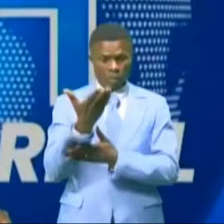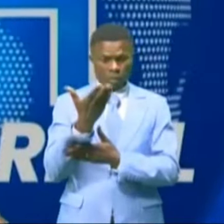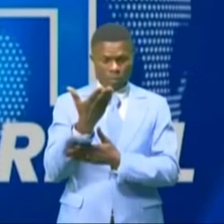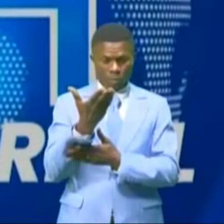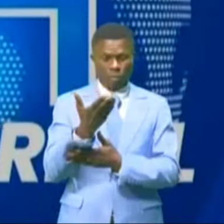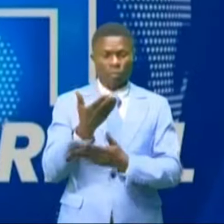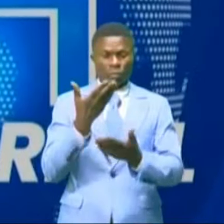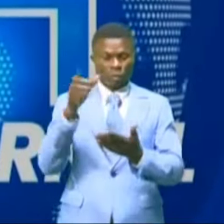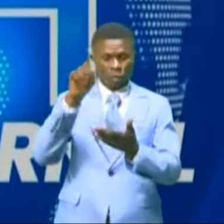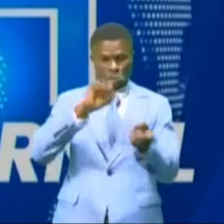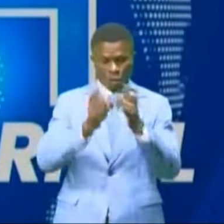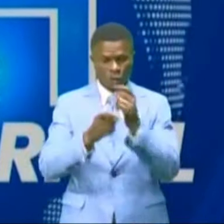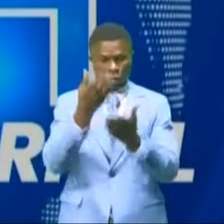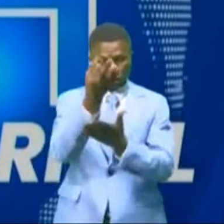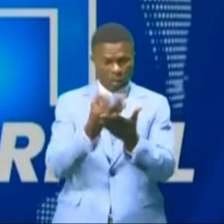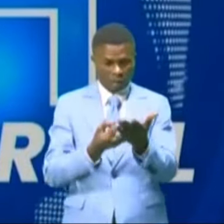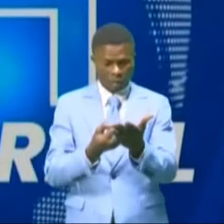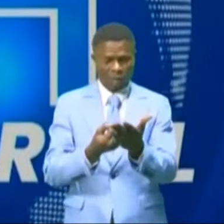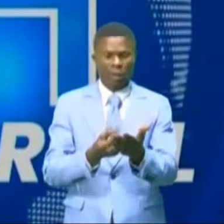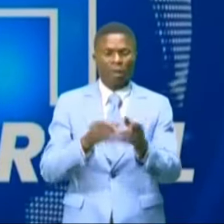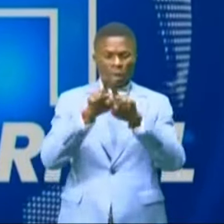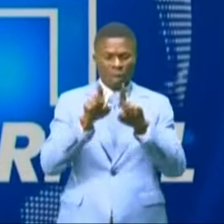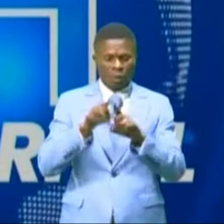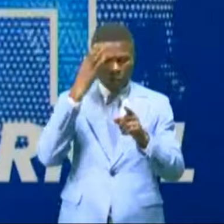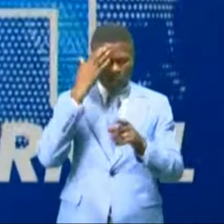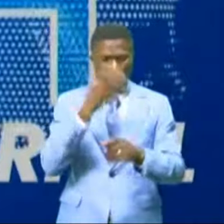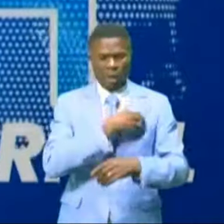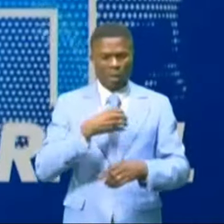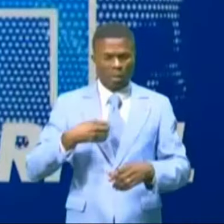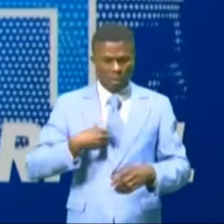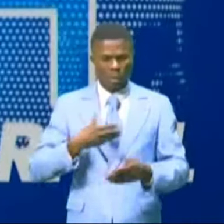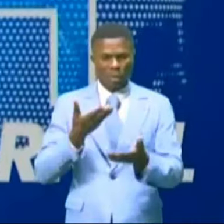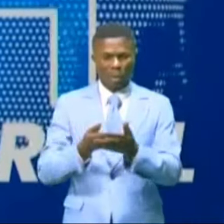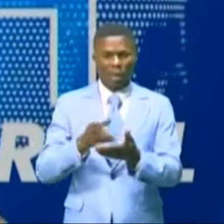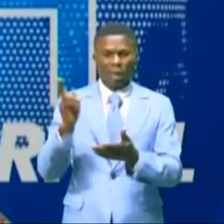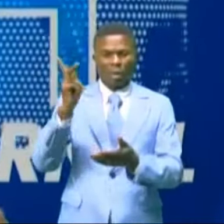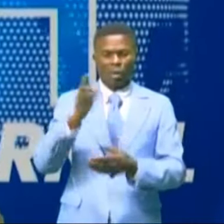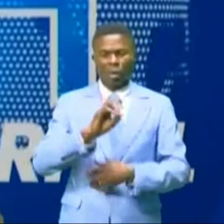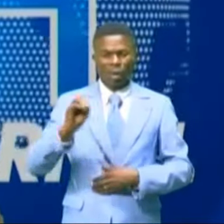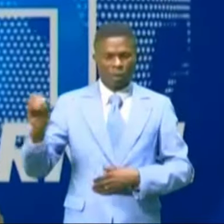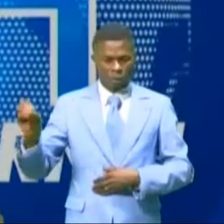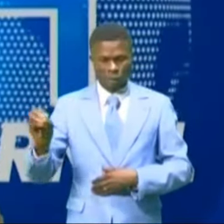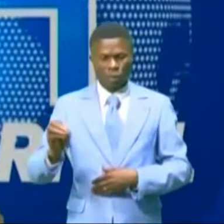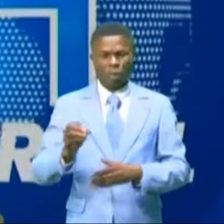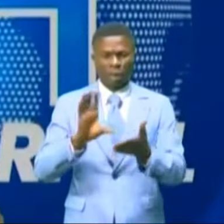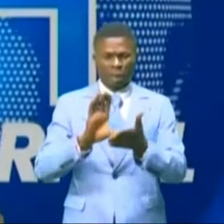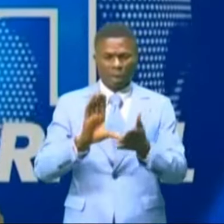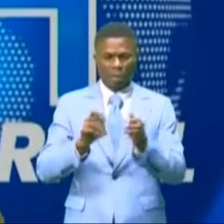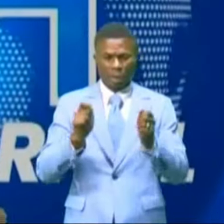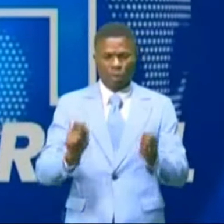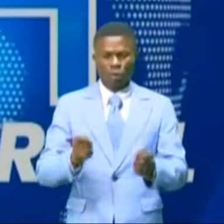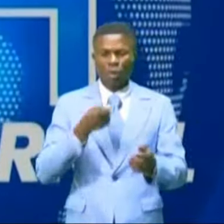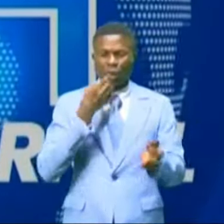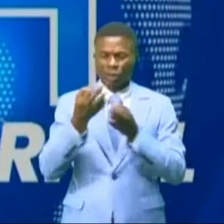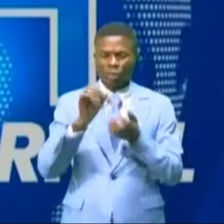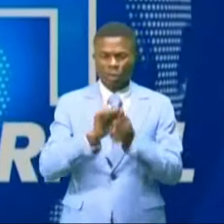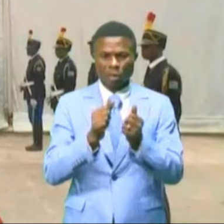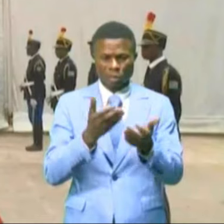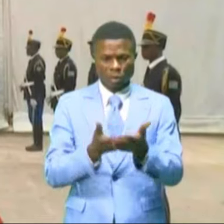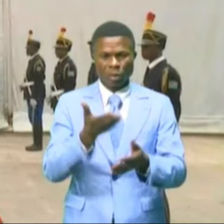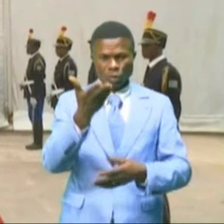soit revue en tenant compte de la représentativité de la Grande Orientale. Un reportage de Guilain Kabalundi et